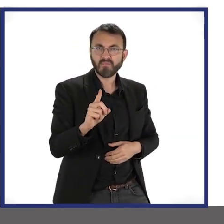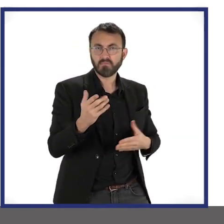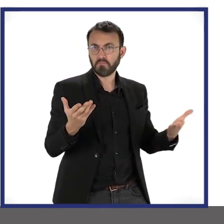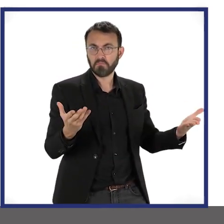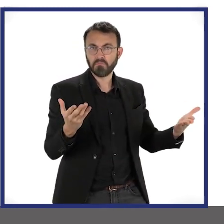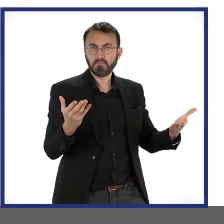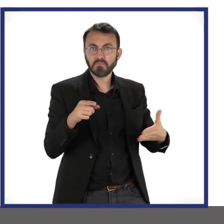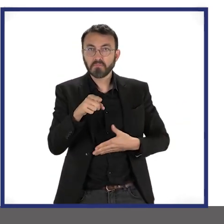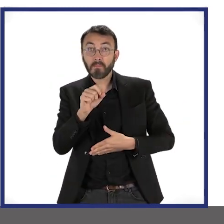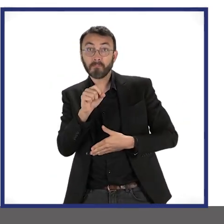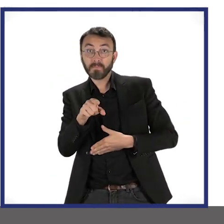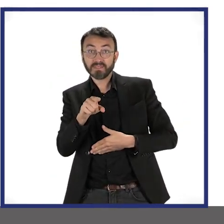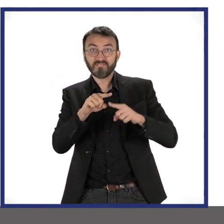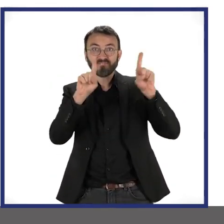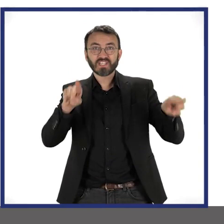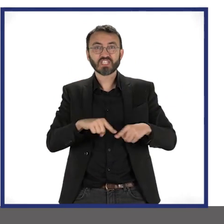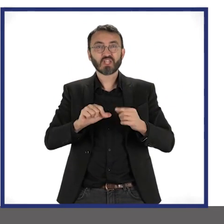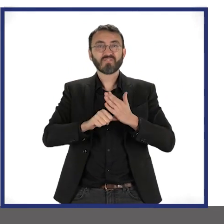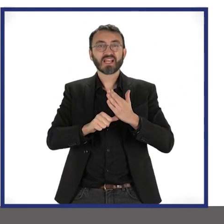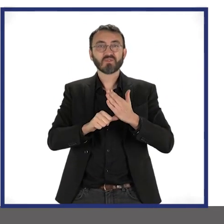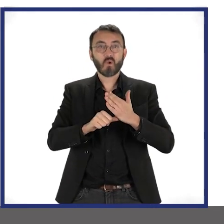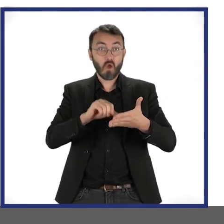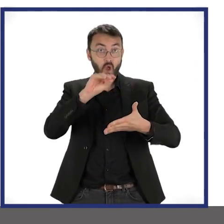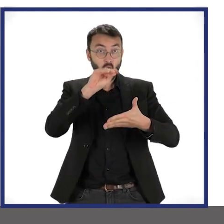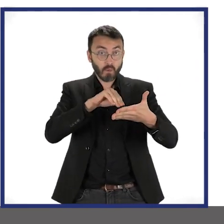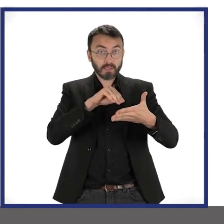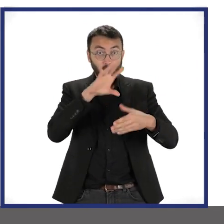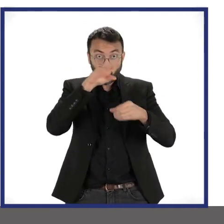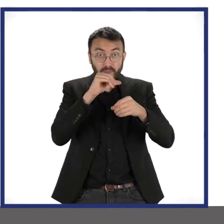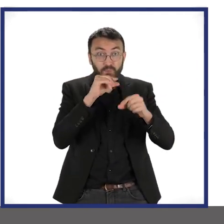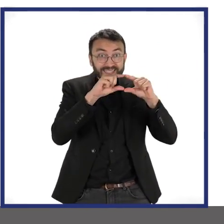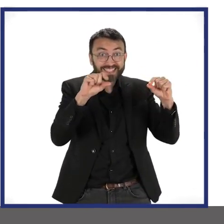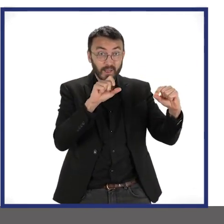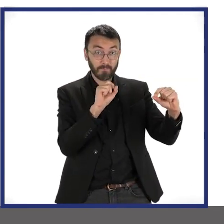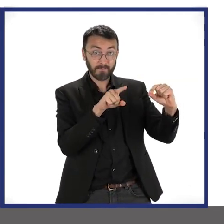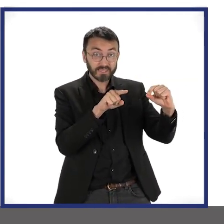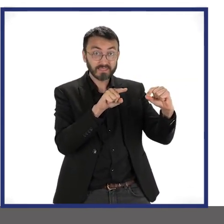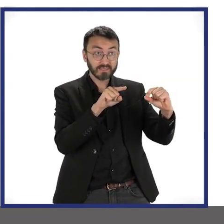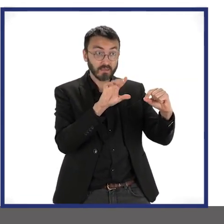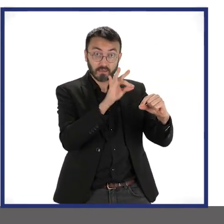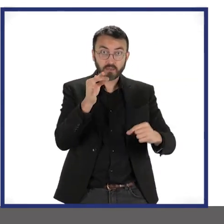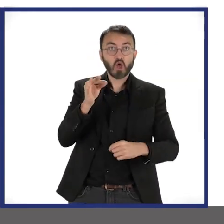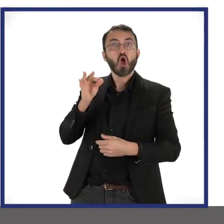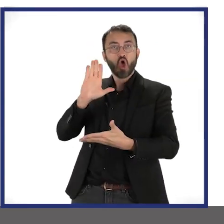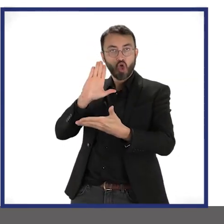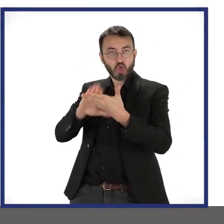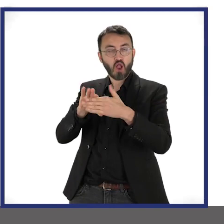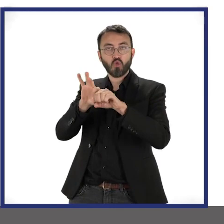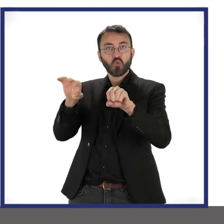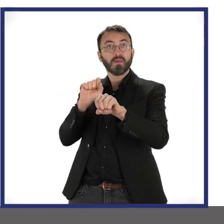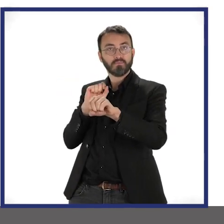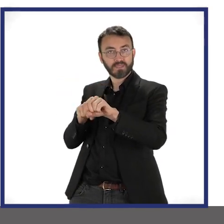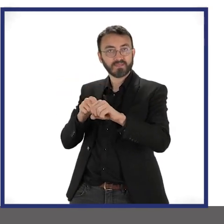n'est pas grave. Dans ce cas, vous devez remplir l'ensemble de la fiche d'identification, y compris la petite étiquette, que vous